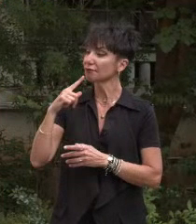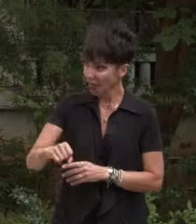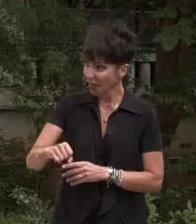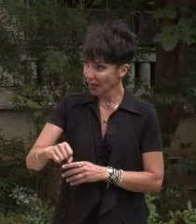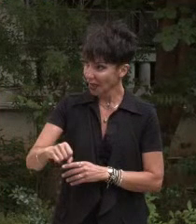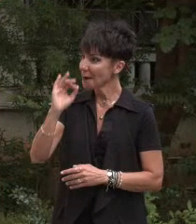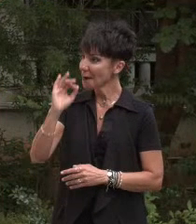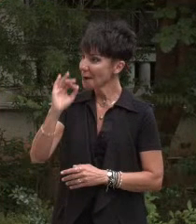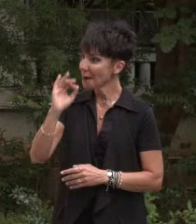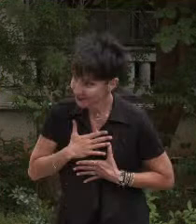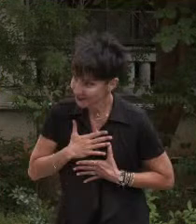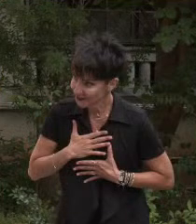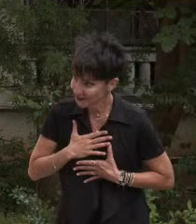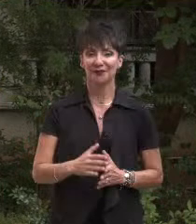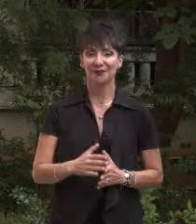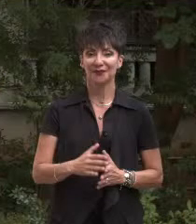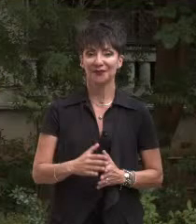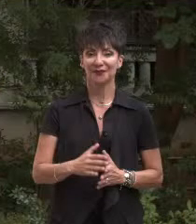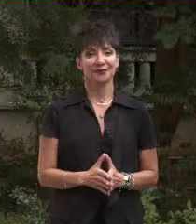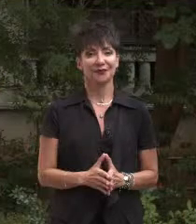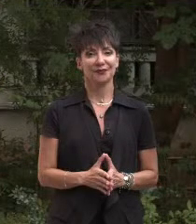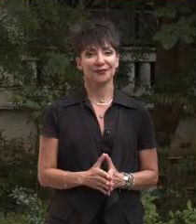very much. Have a good night.